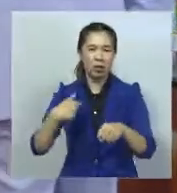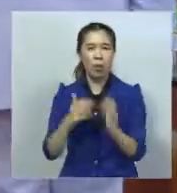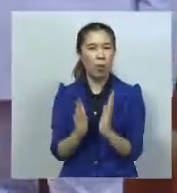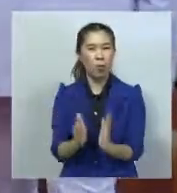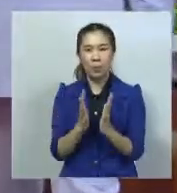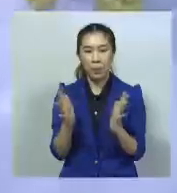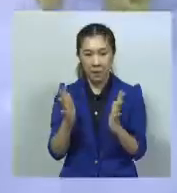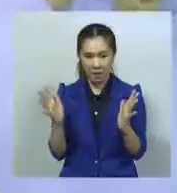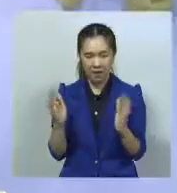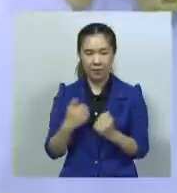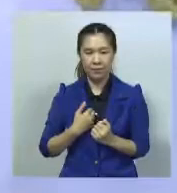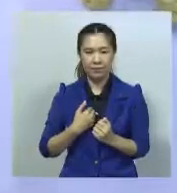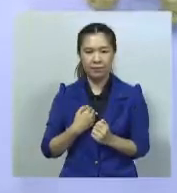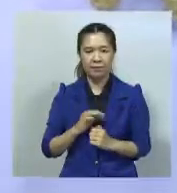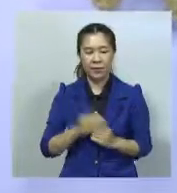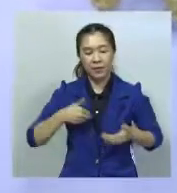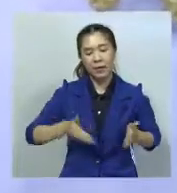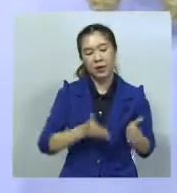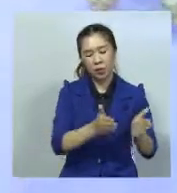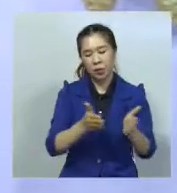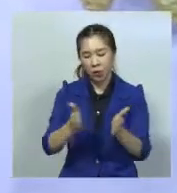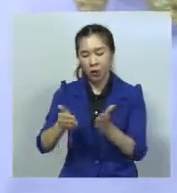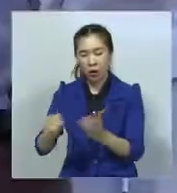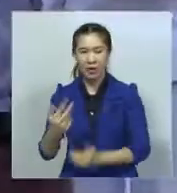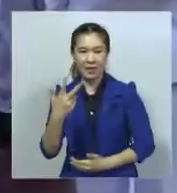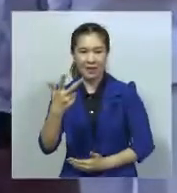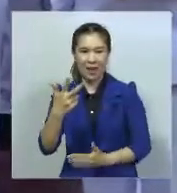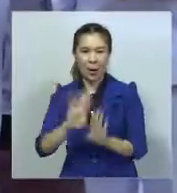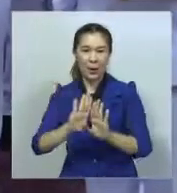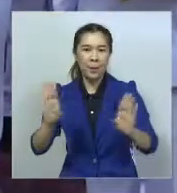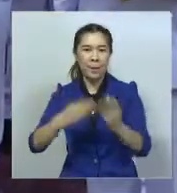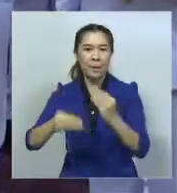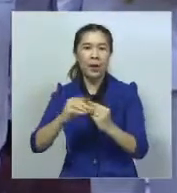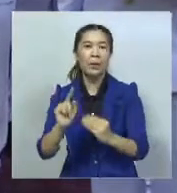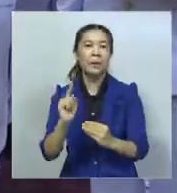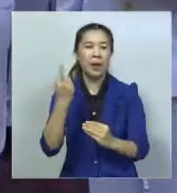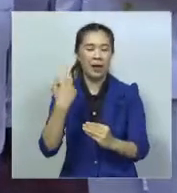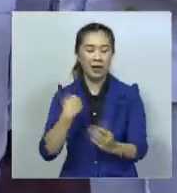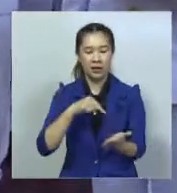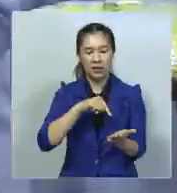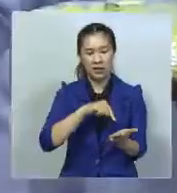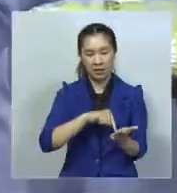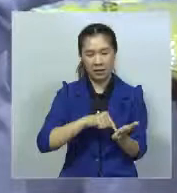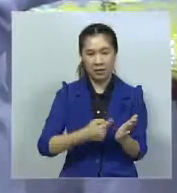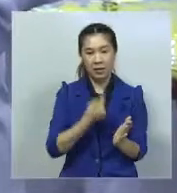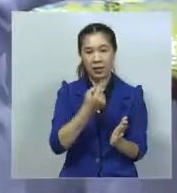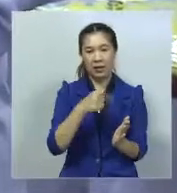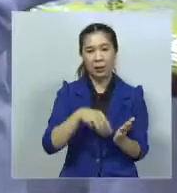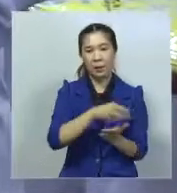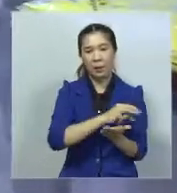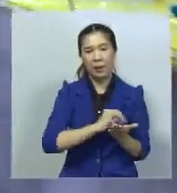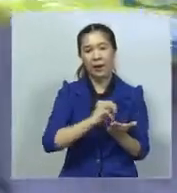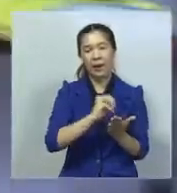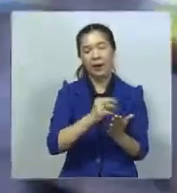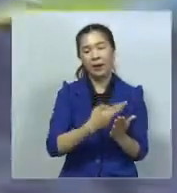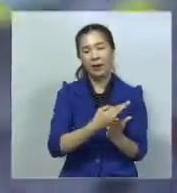ำนวนมากจึงได้เปิดเพิ่มใน3เส้นทางในกรุงเทพมหานครคือจุดเริ่มต้นที่อินทรพิทักษ์มหาวิทย